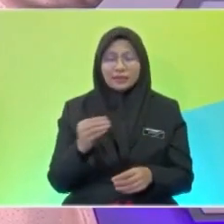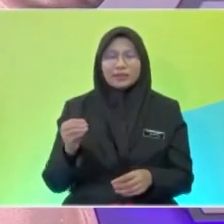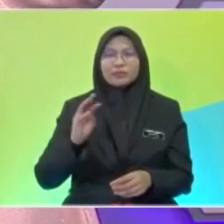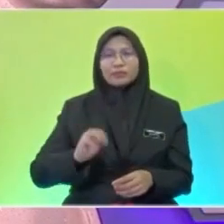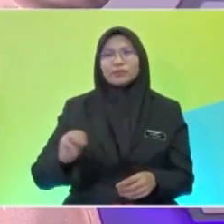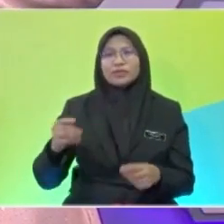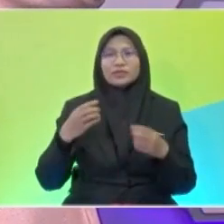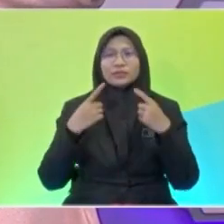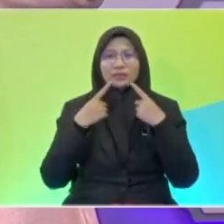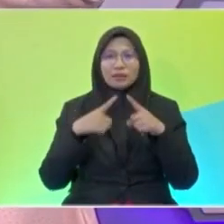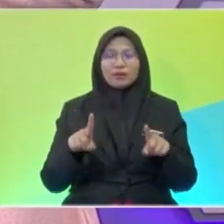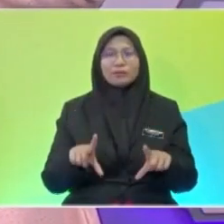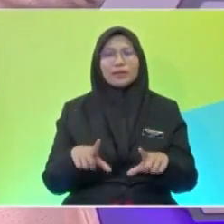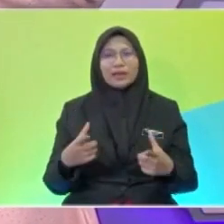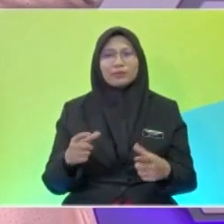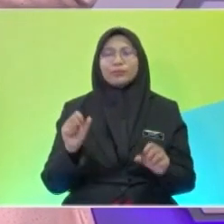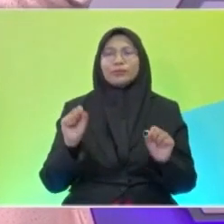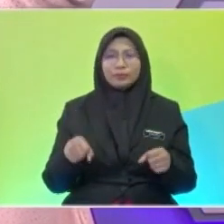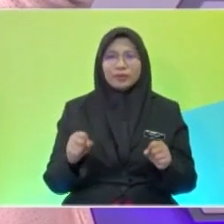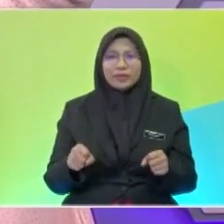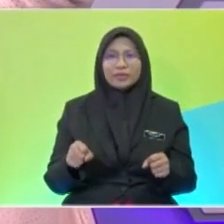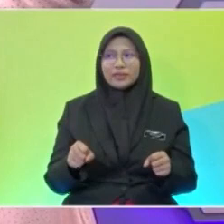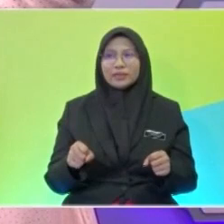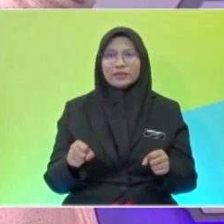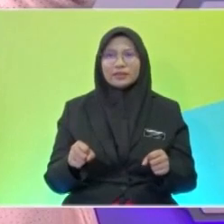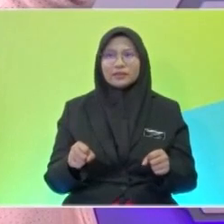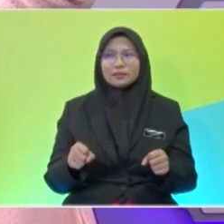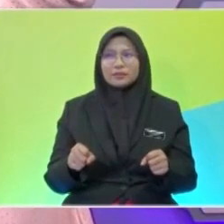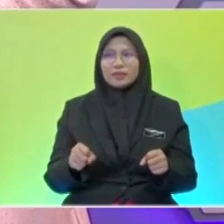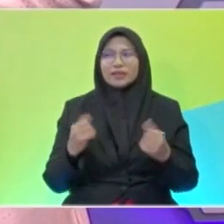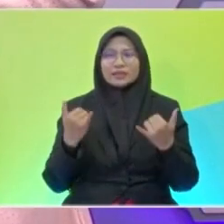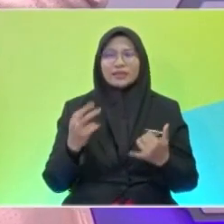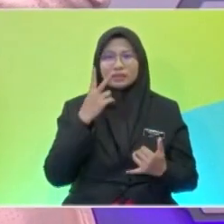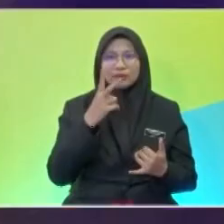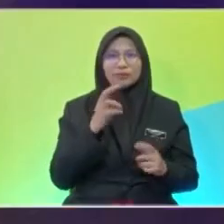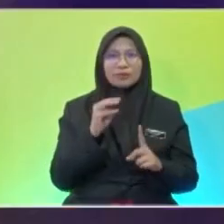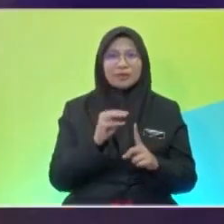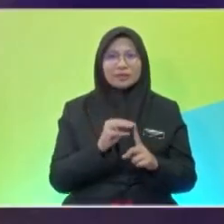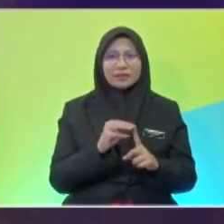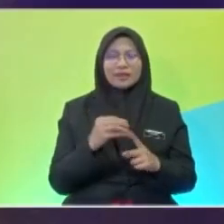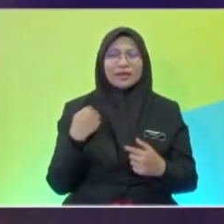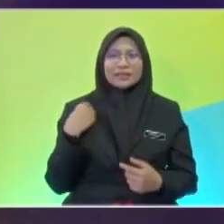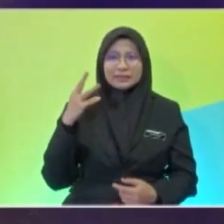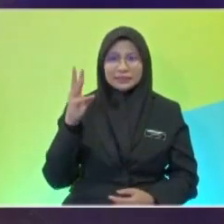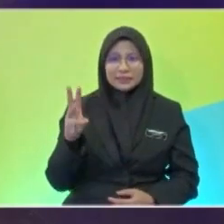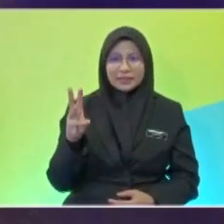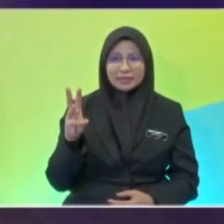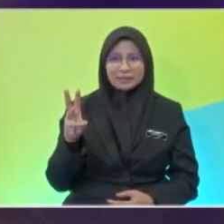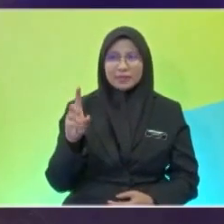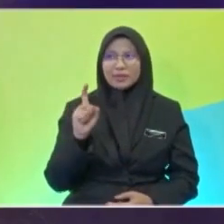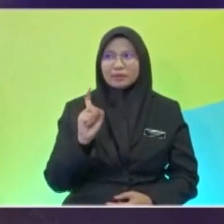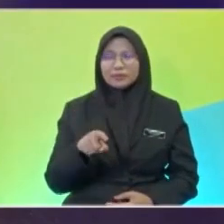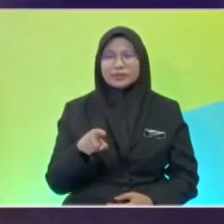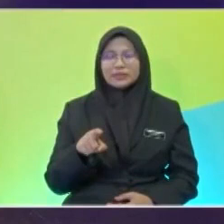untuk jawaban ini perlu menjelaskan karena markasnya ada sebanyak 6 jadi kalau kita boleh lihat contoh jawabannya terdapat